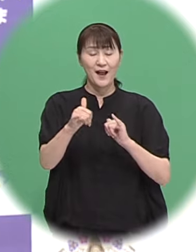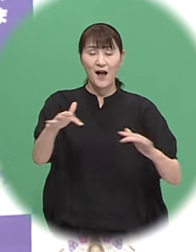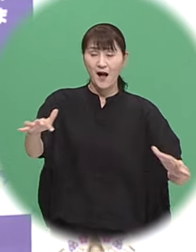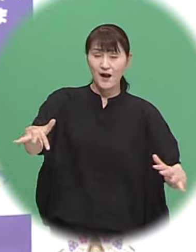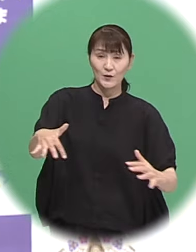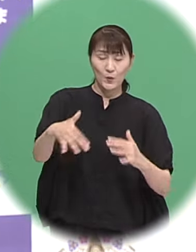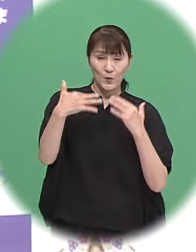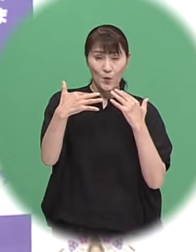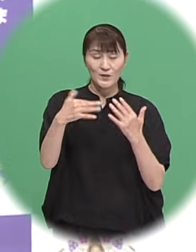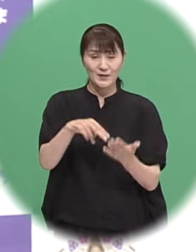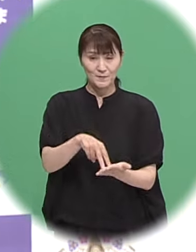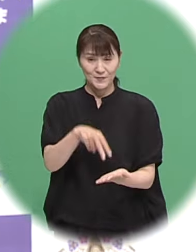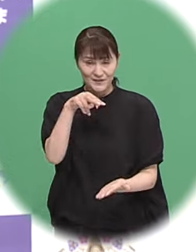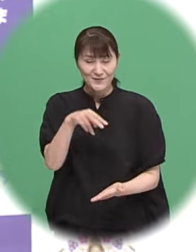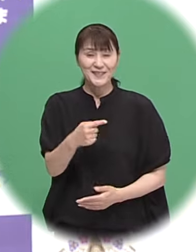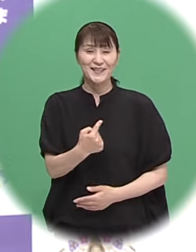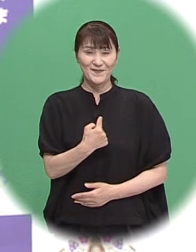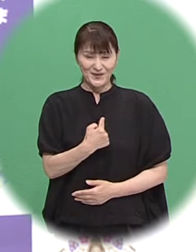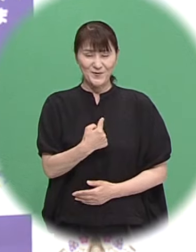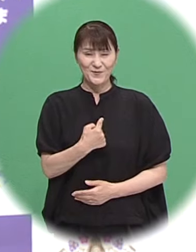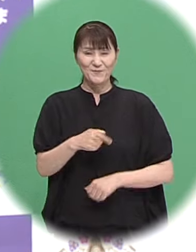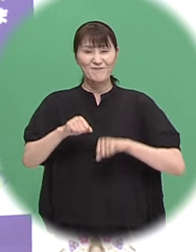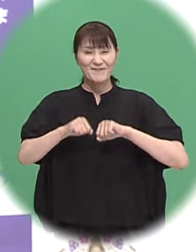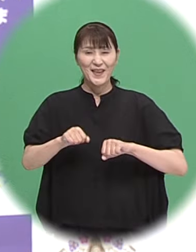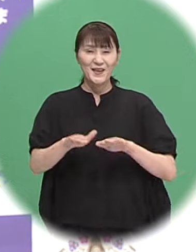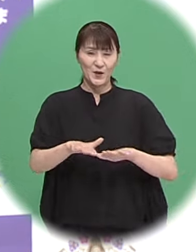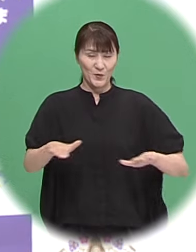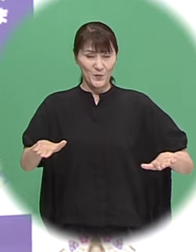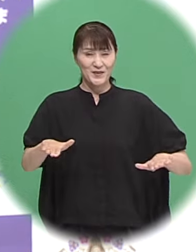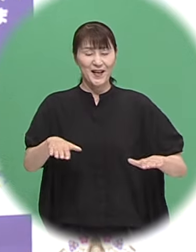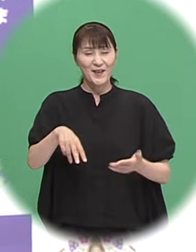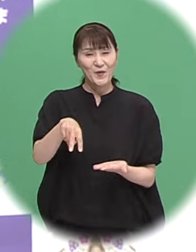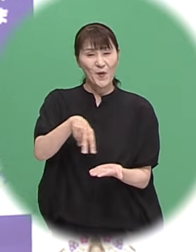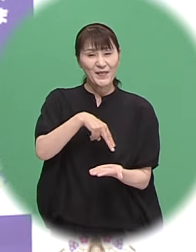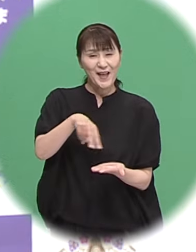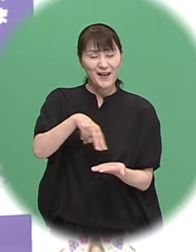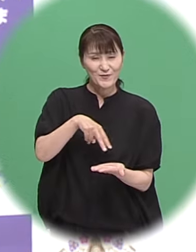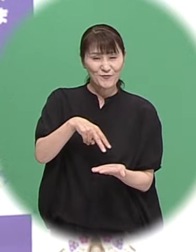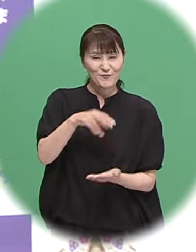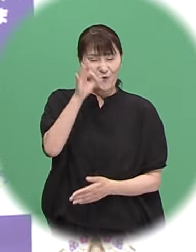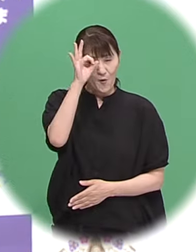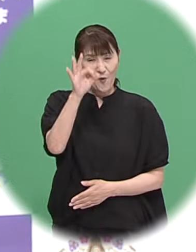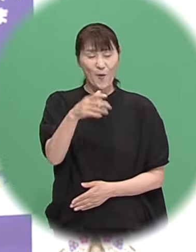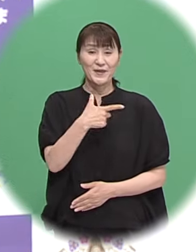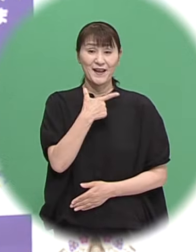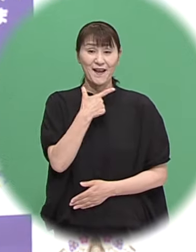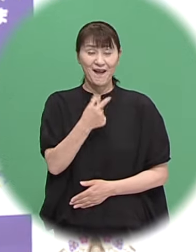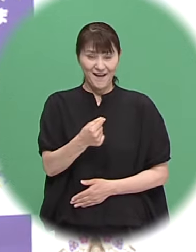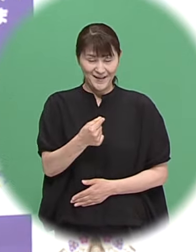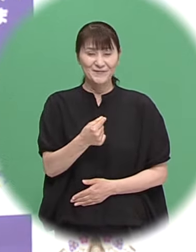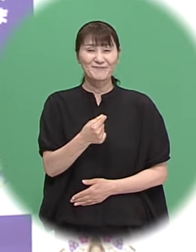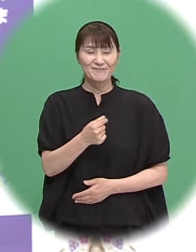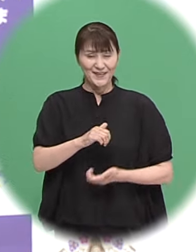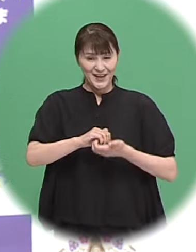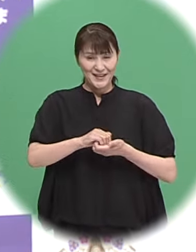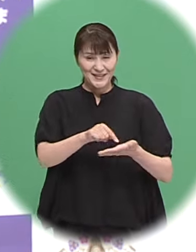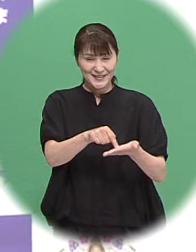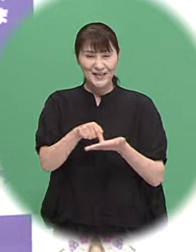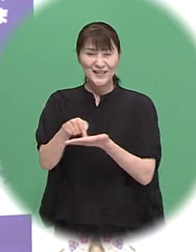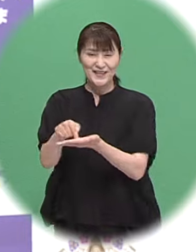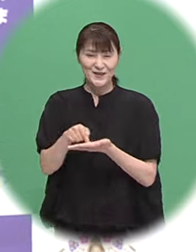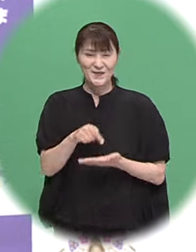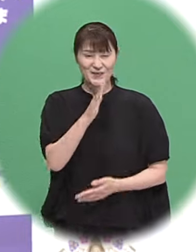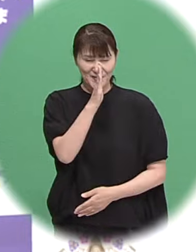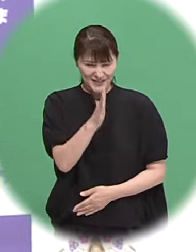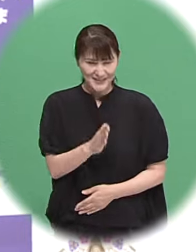反響の多さにとても驚いております元気なお子様たちのえダンスを私どもも見たいと思いますので振ってご